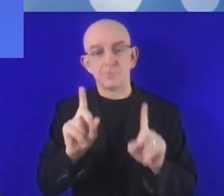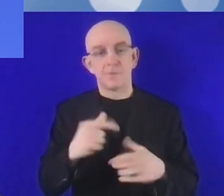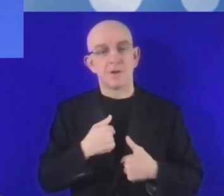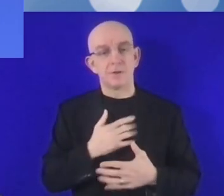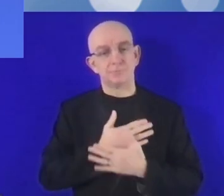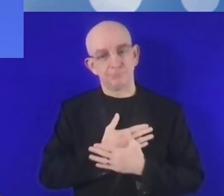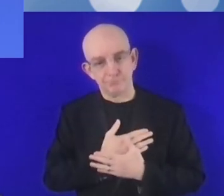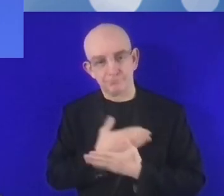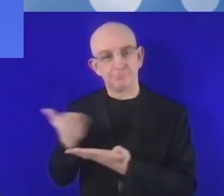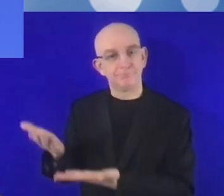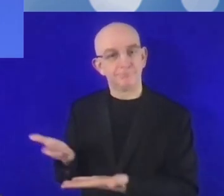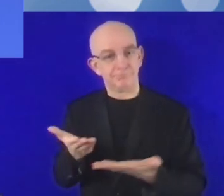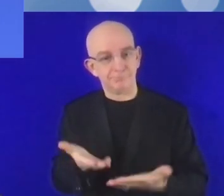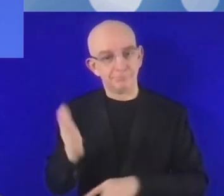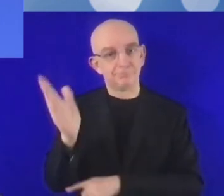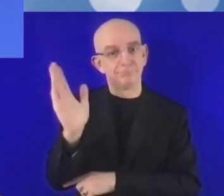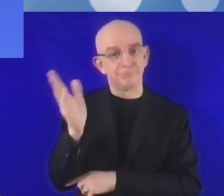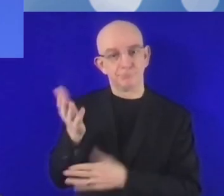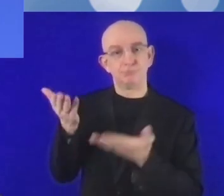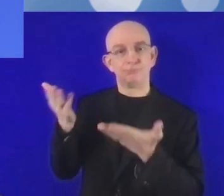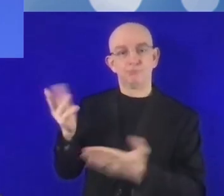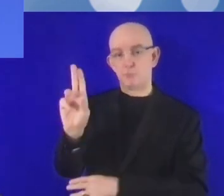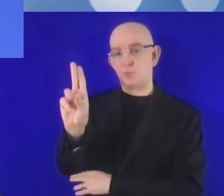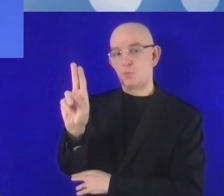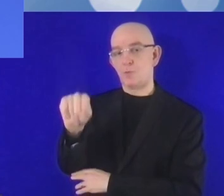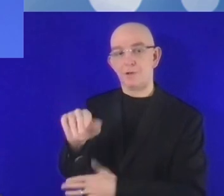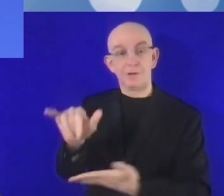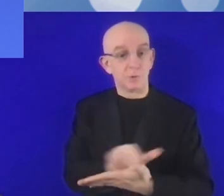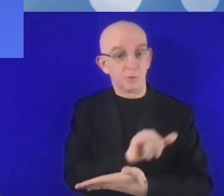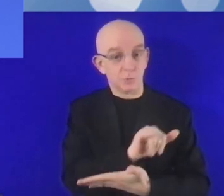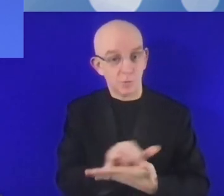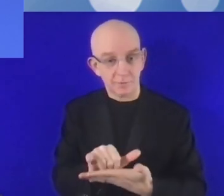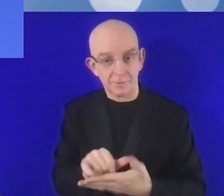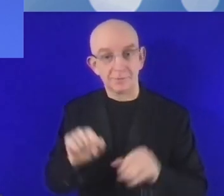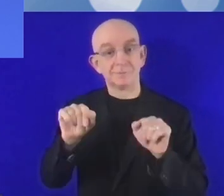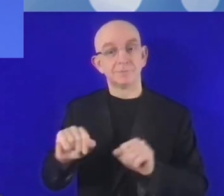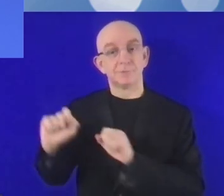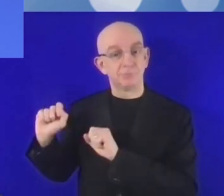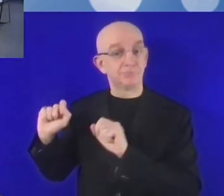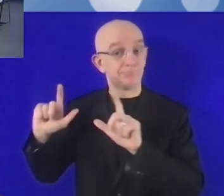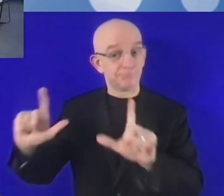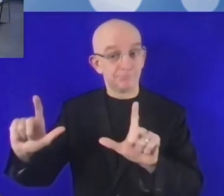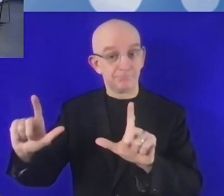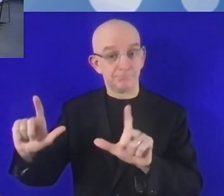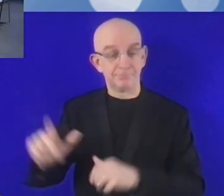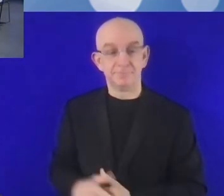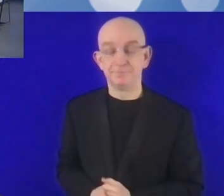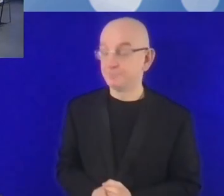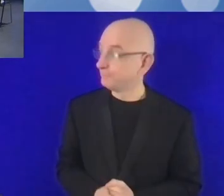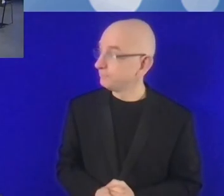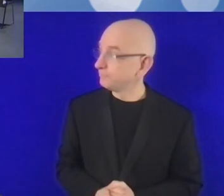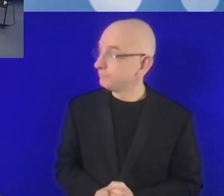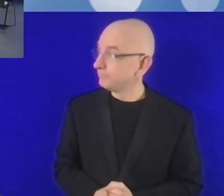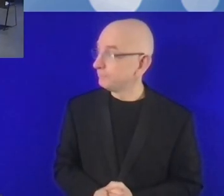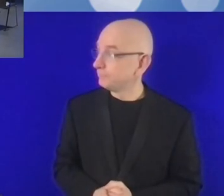茨一聚。但是我们可以有机会听见对我们的祝